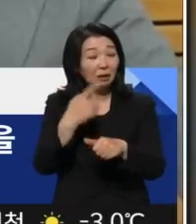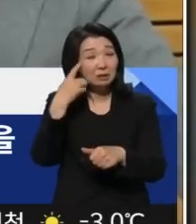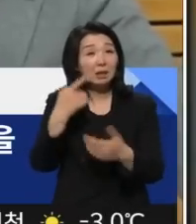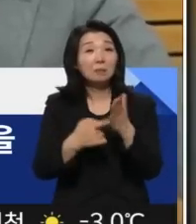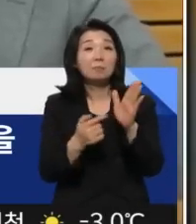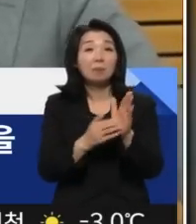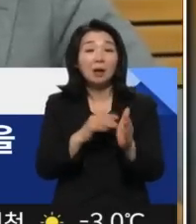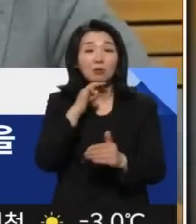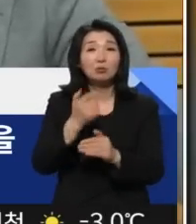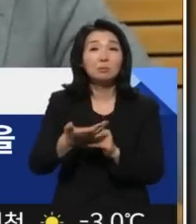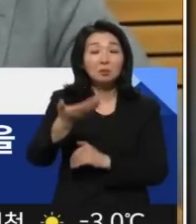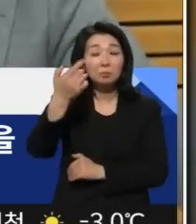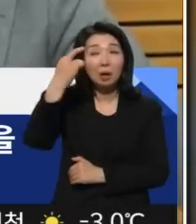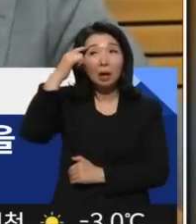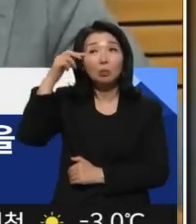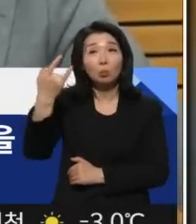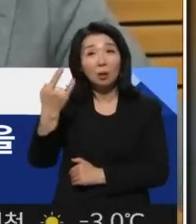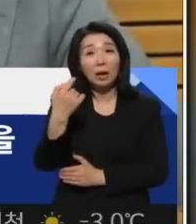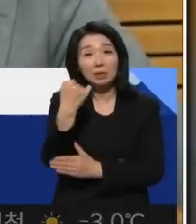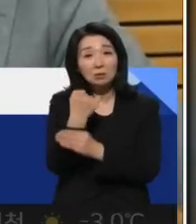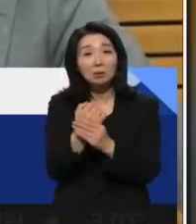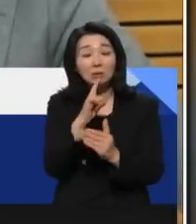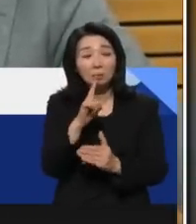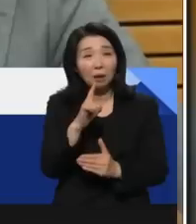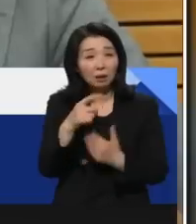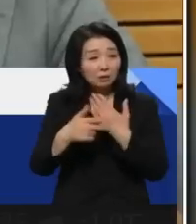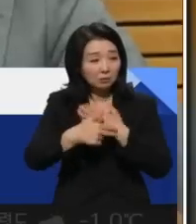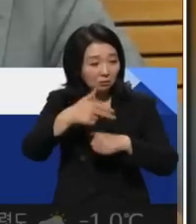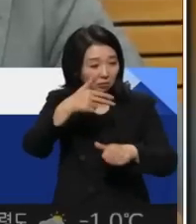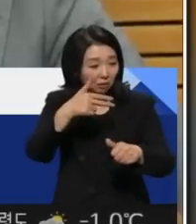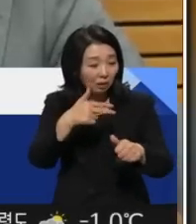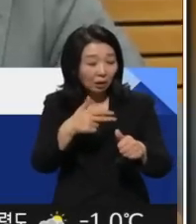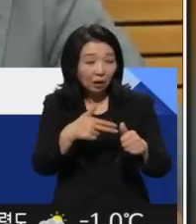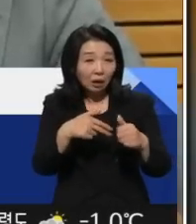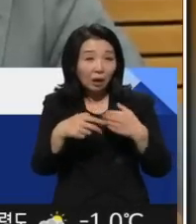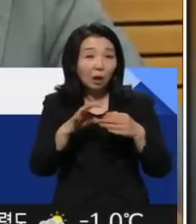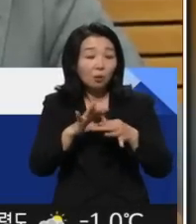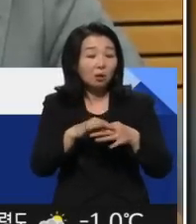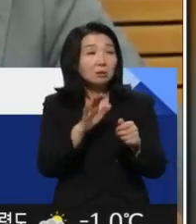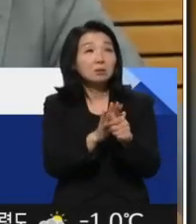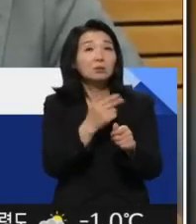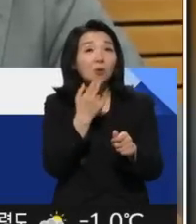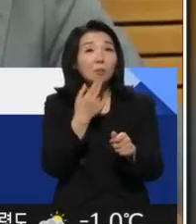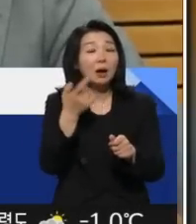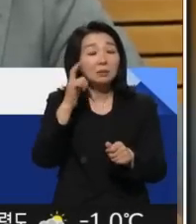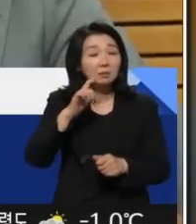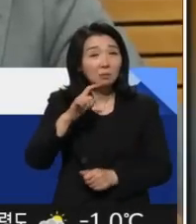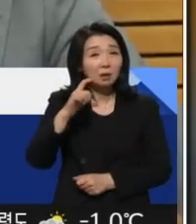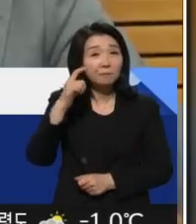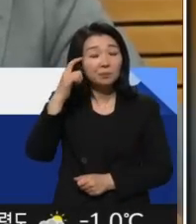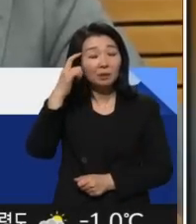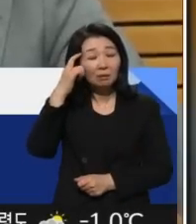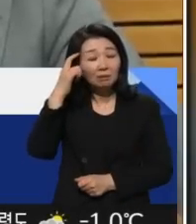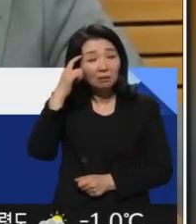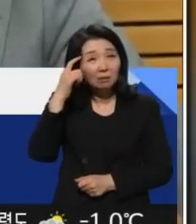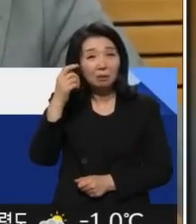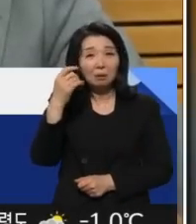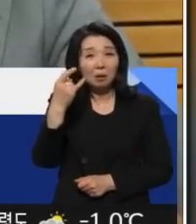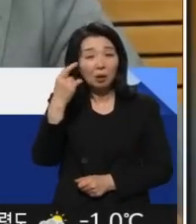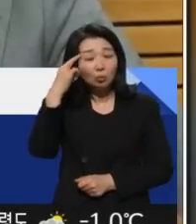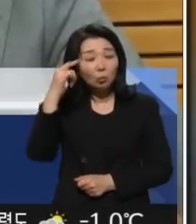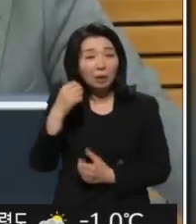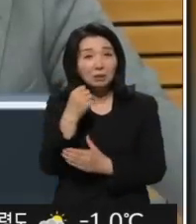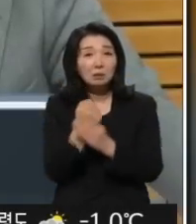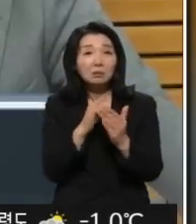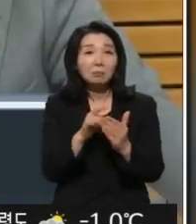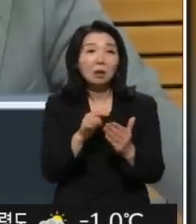60이 지나면 뇌가 썩는다라는 가설을 예. 별로 의학계에서 지지를 받지 못하는데 이 가설을 갖다 몸소 입증하려고 생체 실험을 하는 게 아닌가?